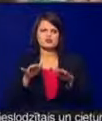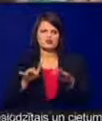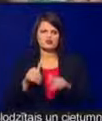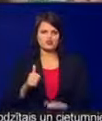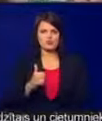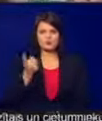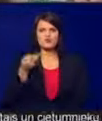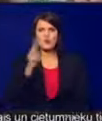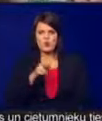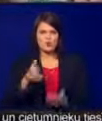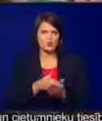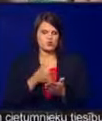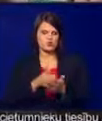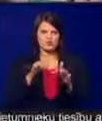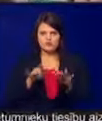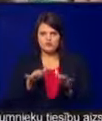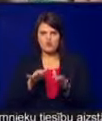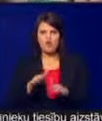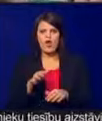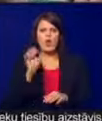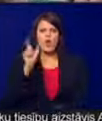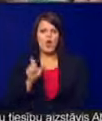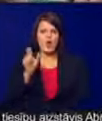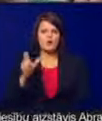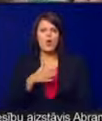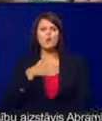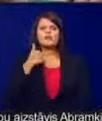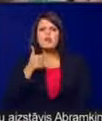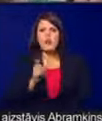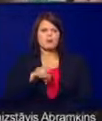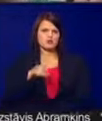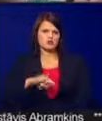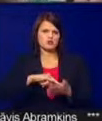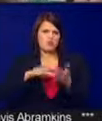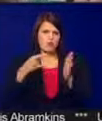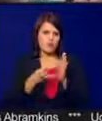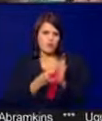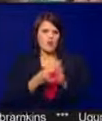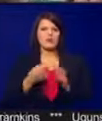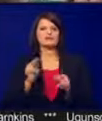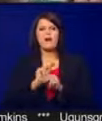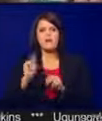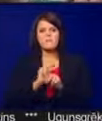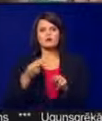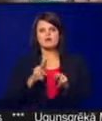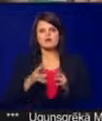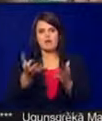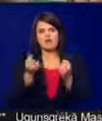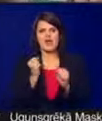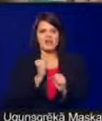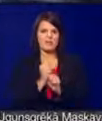šuvē trūkst. Ļoti labi, ka ir šāds projekts var apmācīt un pieņemt darbā šuvējus.